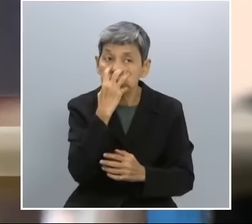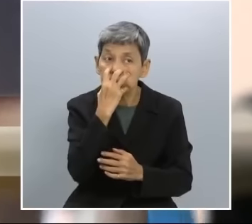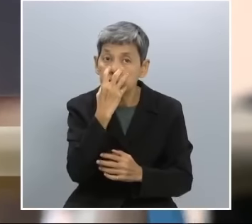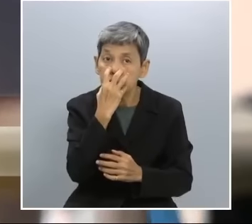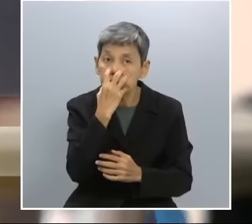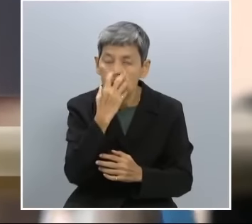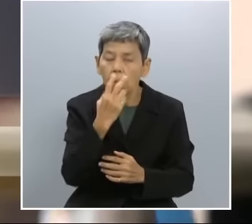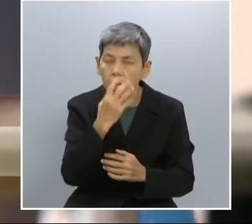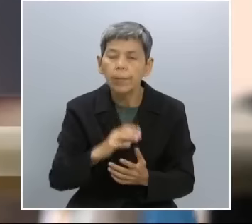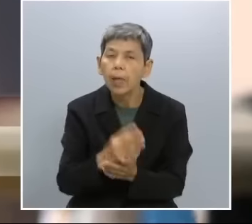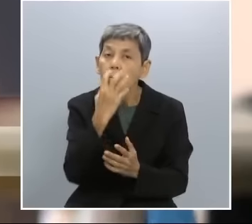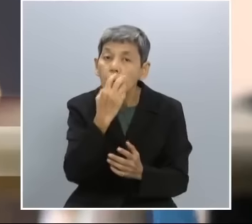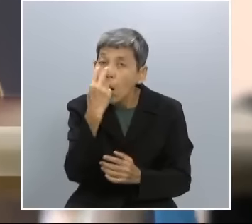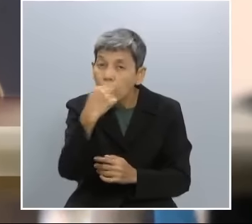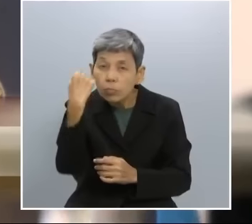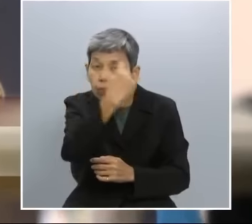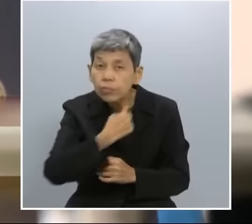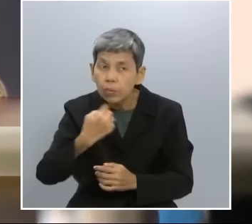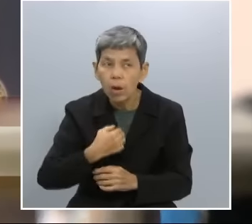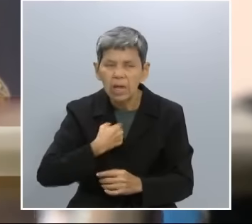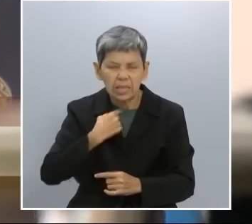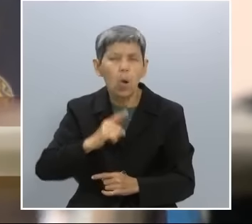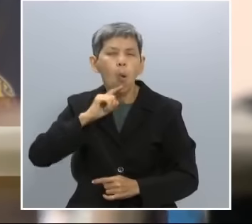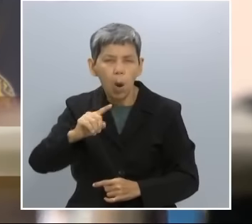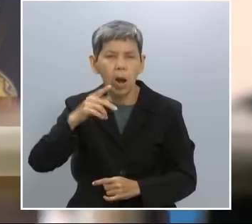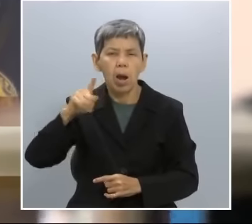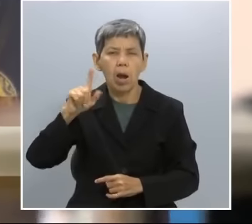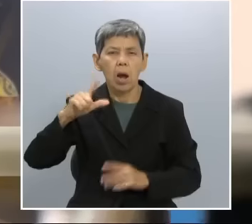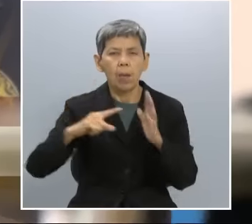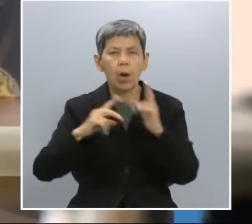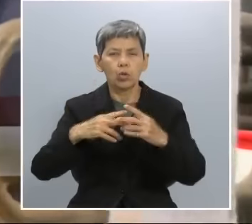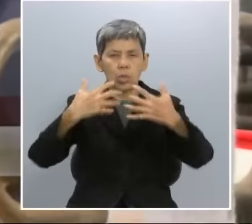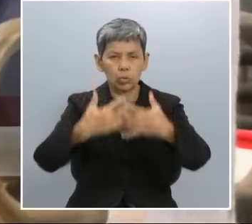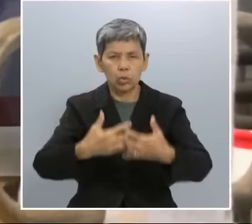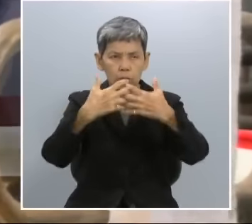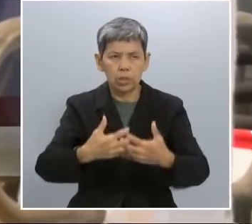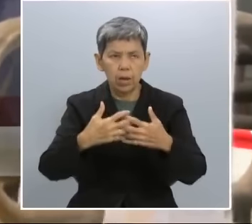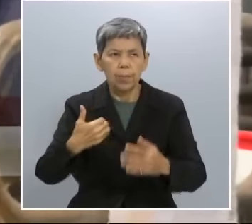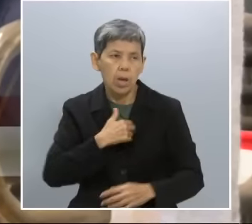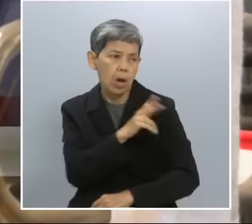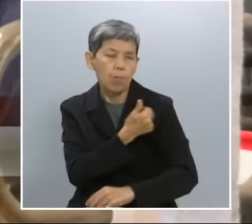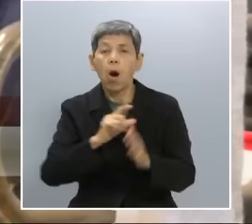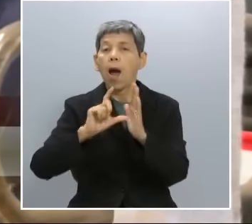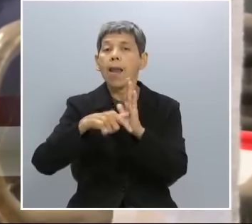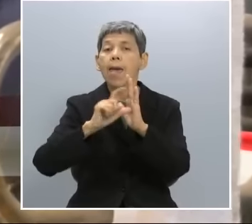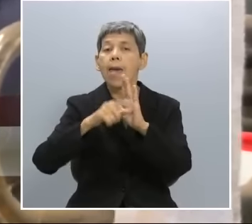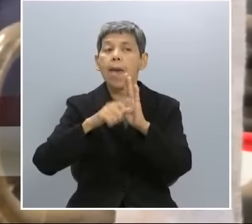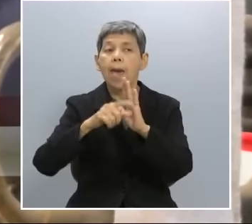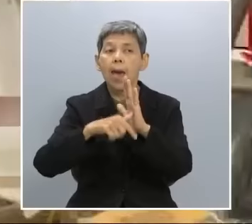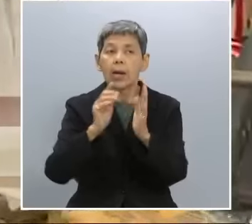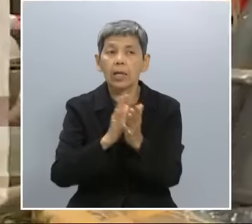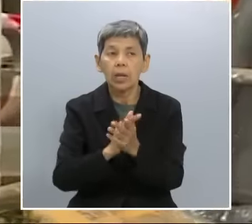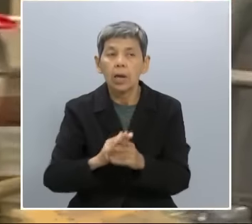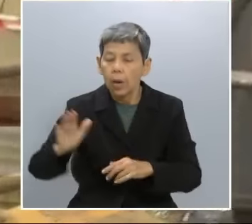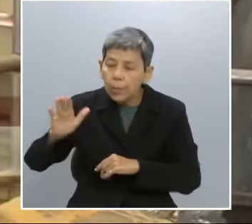ากไม่ได้ลักษณะน่าจะต่อว่าปลัดกระทรวงอุตสาหกรรมแล้วมีภาพหมอพรหมินทร์เลขานายกใช้มือลูบหลังปลั